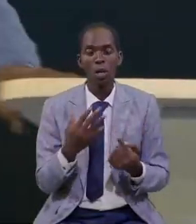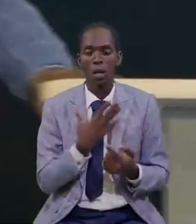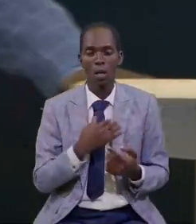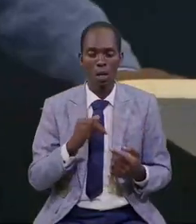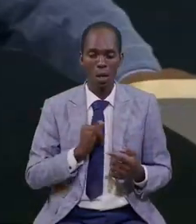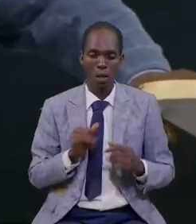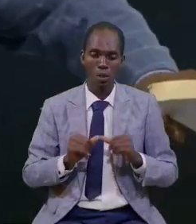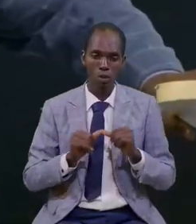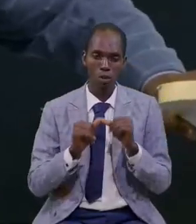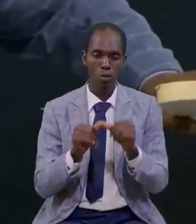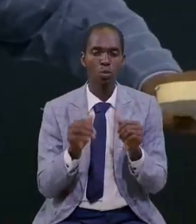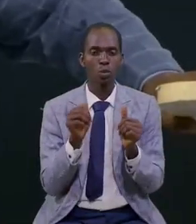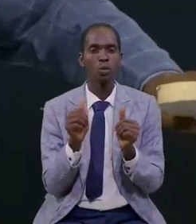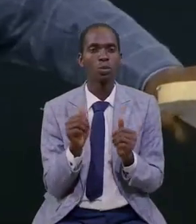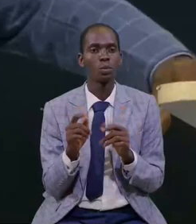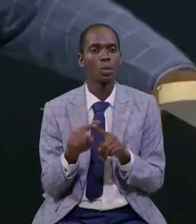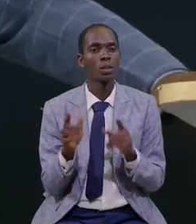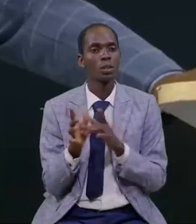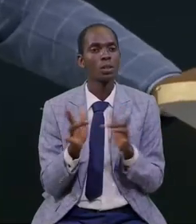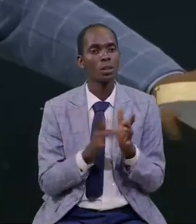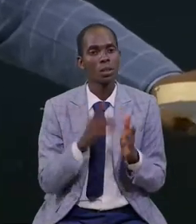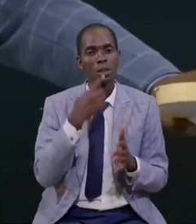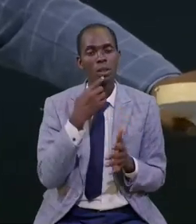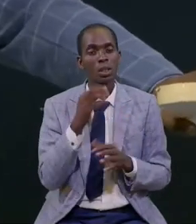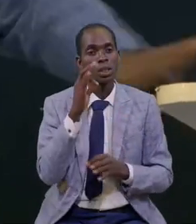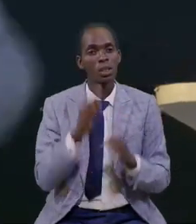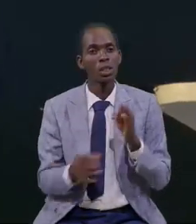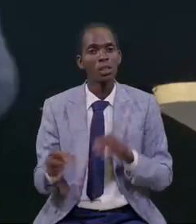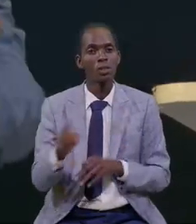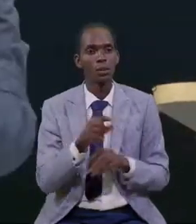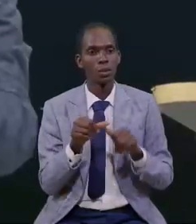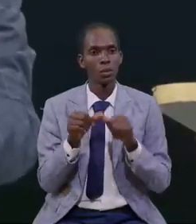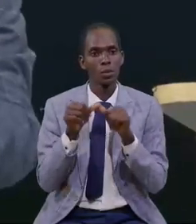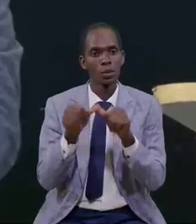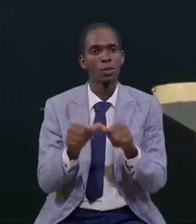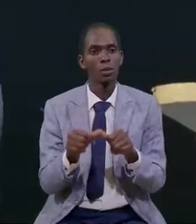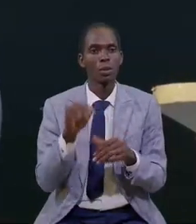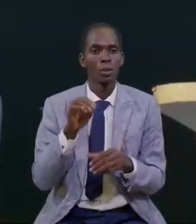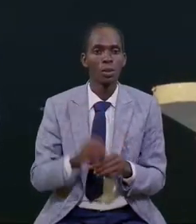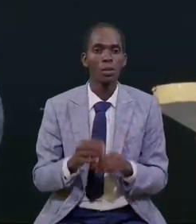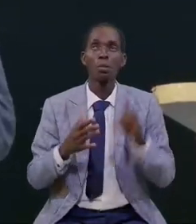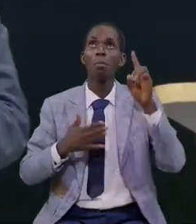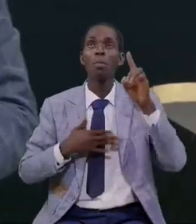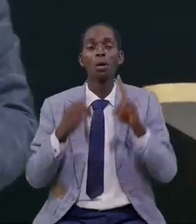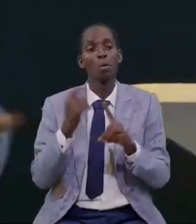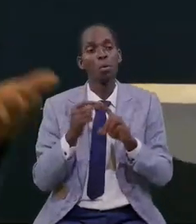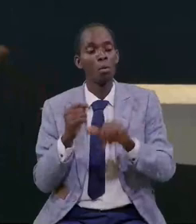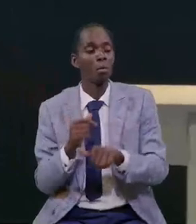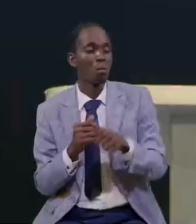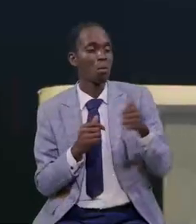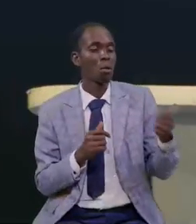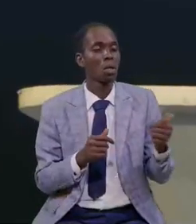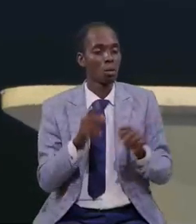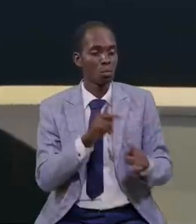dans cette parole Jésus dit si vous demeurez dans ma parole tous les autres aussi